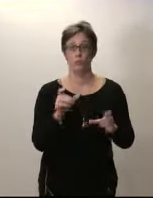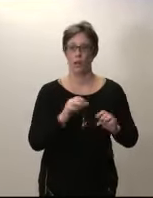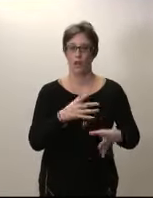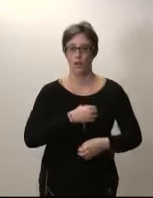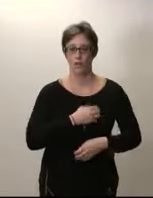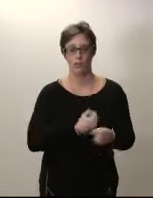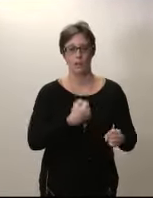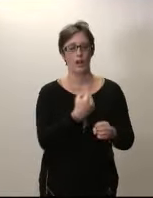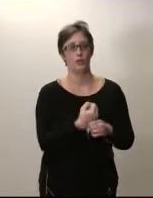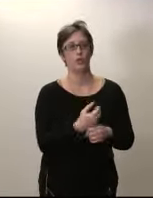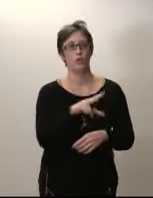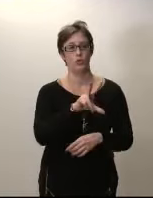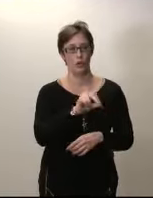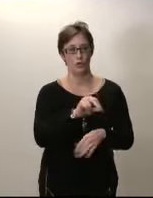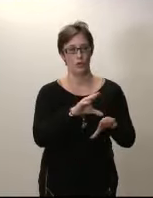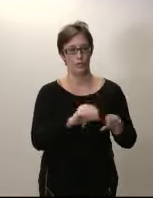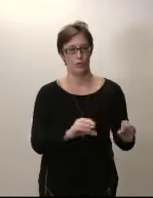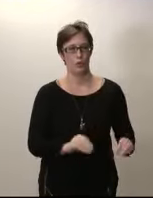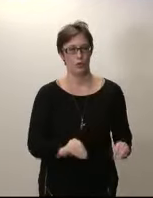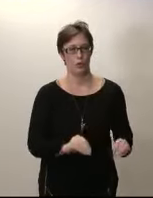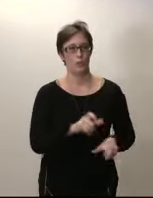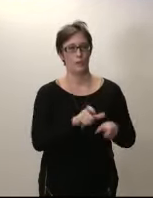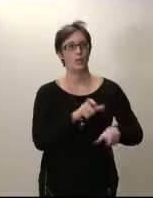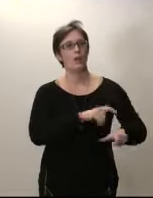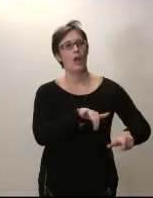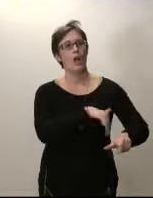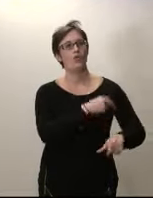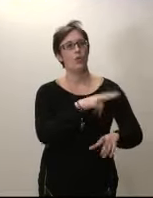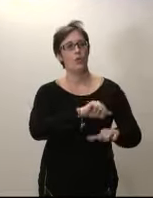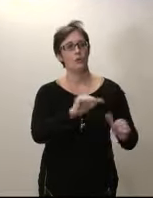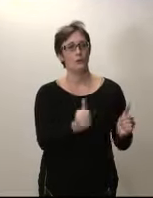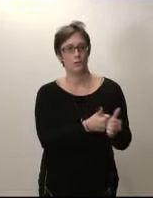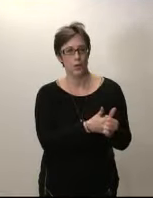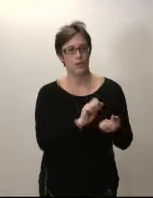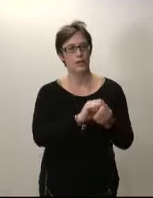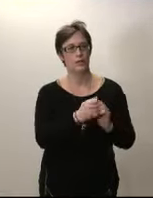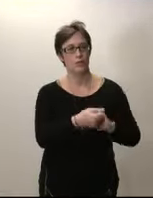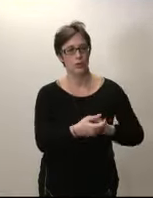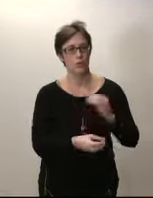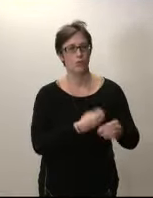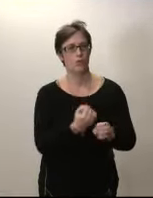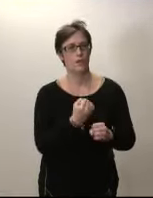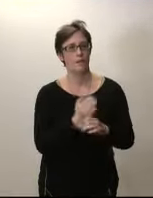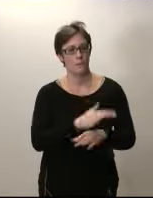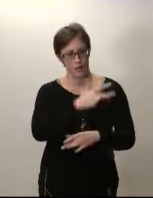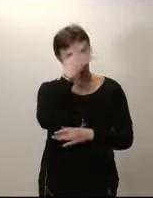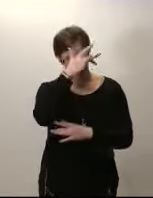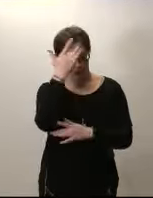de 30 postes d'agents non titulaires saisonniers, job d'été, au titre de l'année